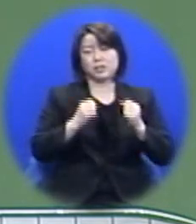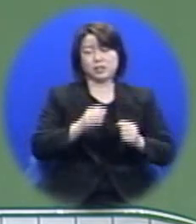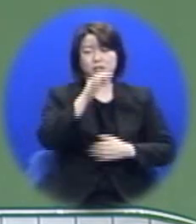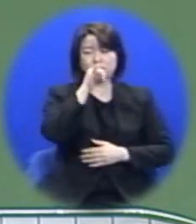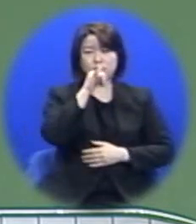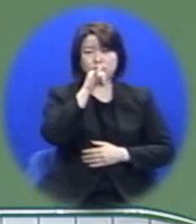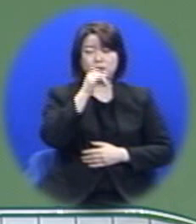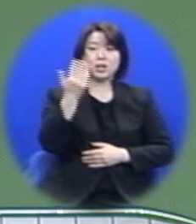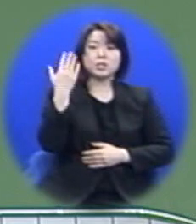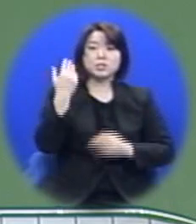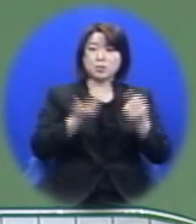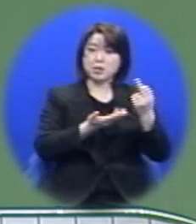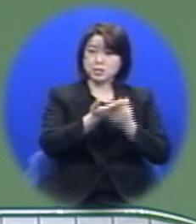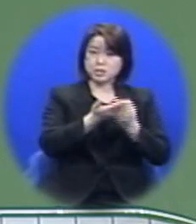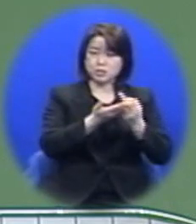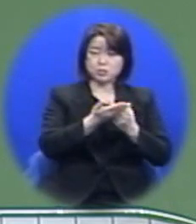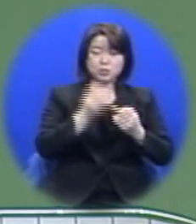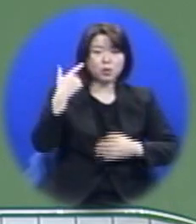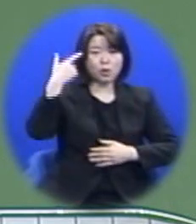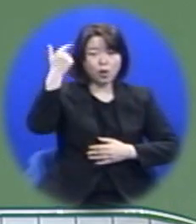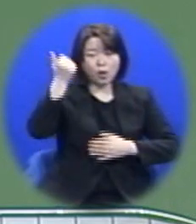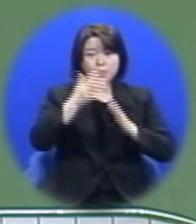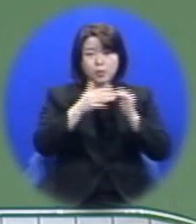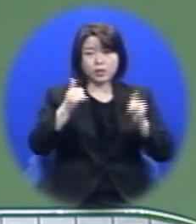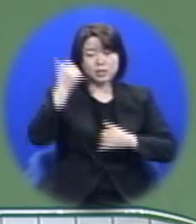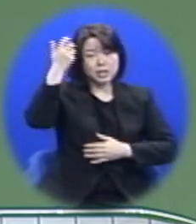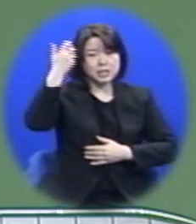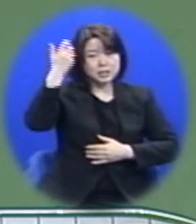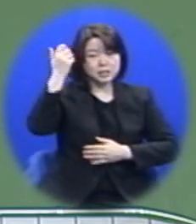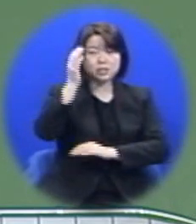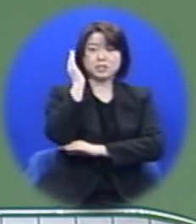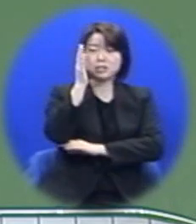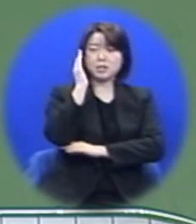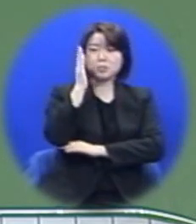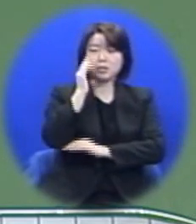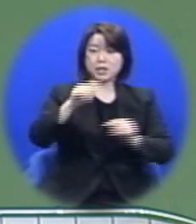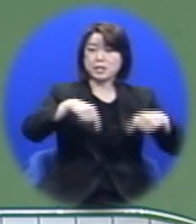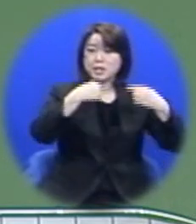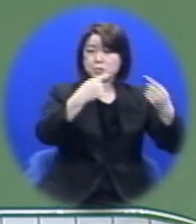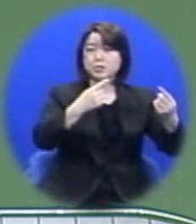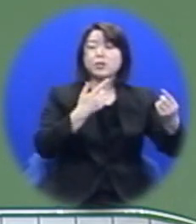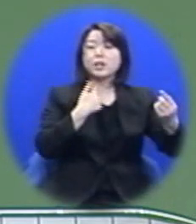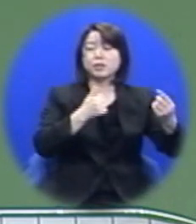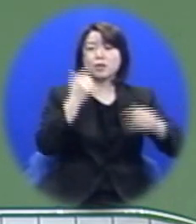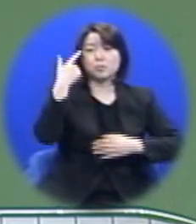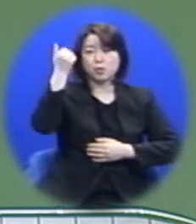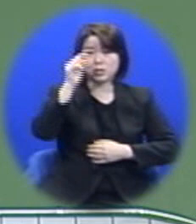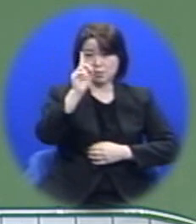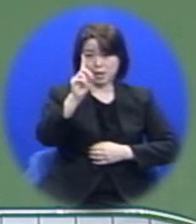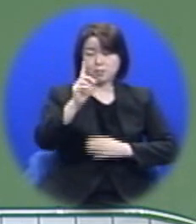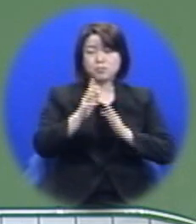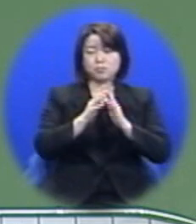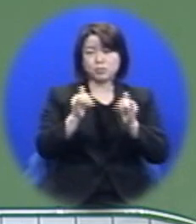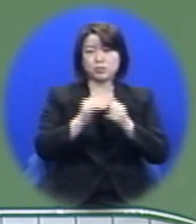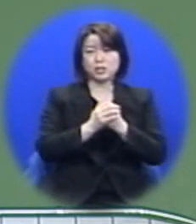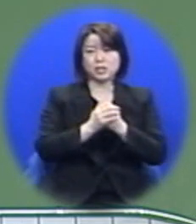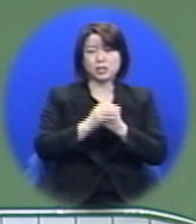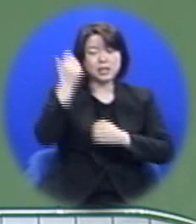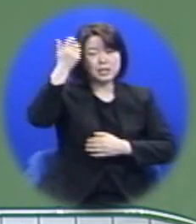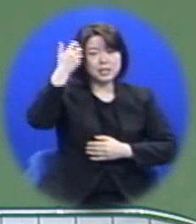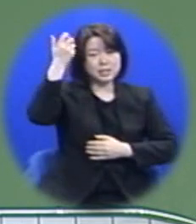지난 제주도 목회자 영성일기 세미나에 참석하셨던 목사님 한 분이 영성일기를 나눔